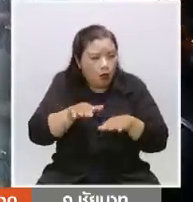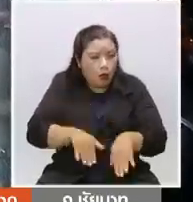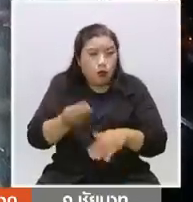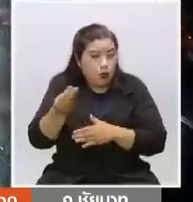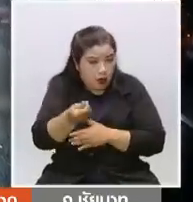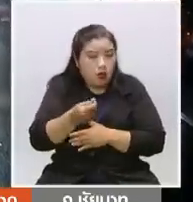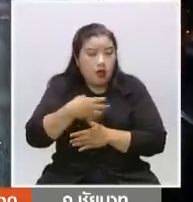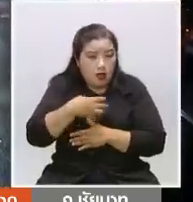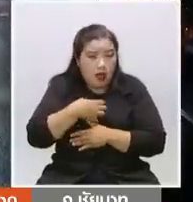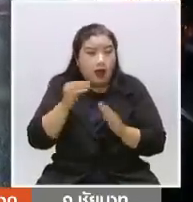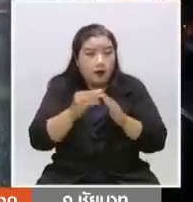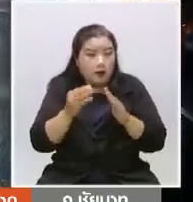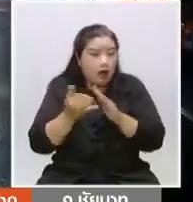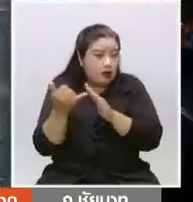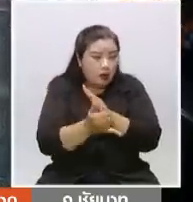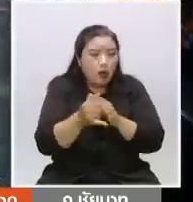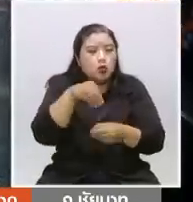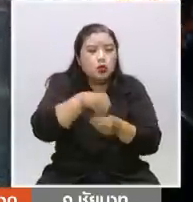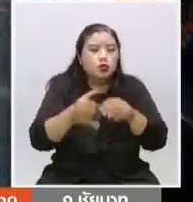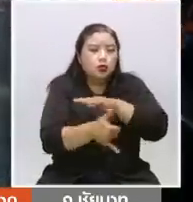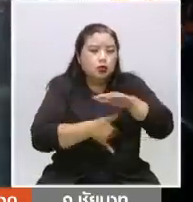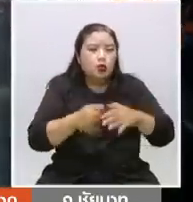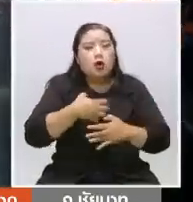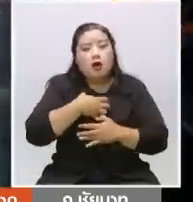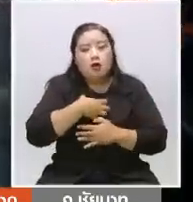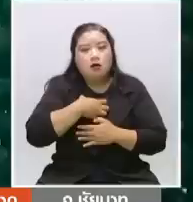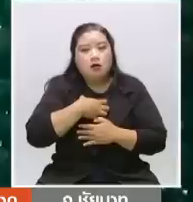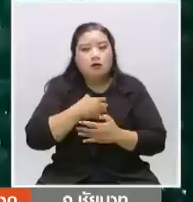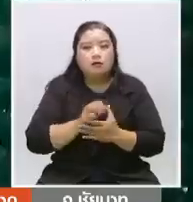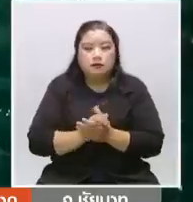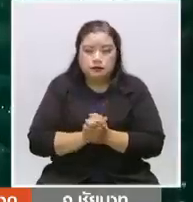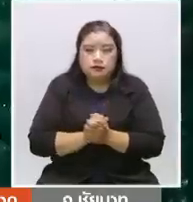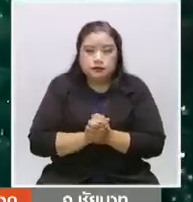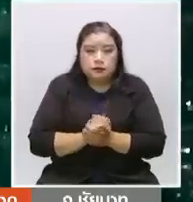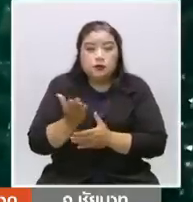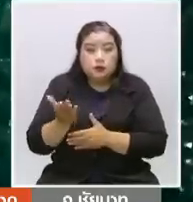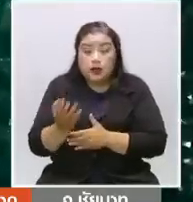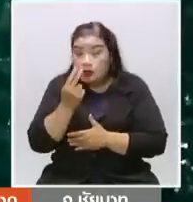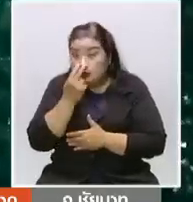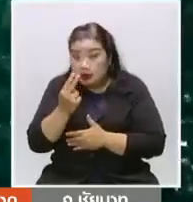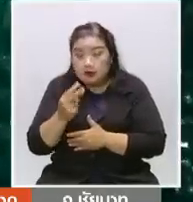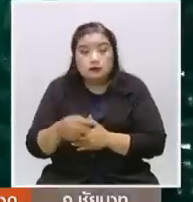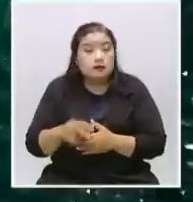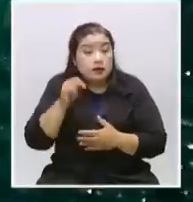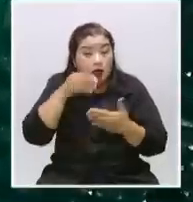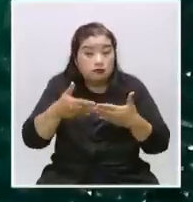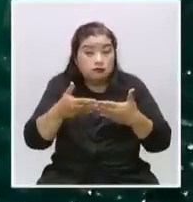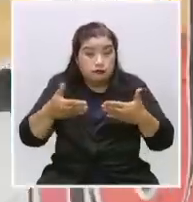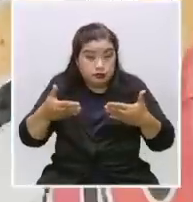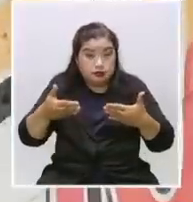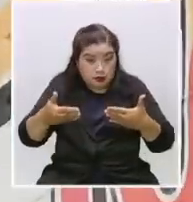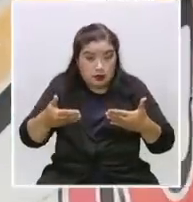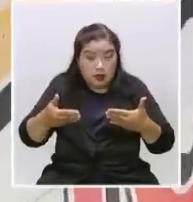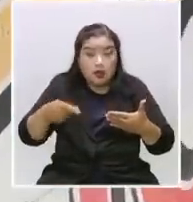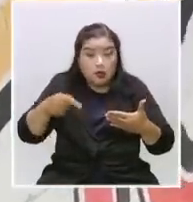ละค่ะแล้วก็ต้องการที่จะกลับไปใช้ชีวิตตามปกติที่บ้านของตัวเองแล้ว ส่วนบริเวณเขื่อนกั้นริมแม่น้ำเจ้าพ